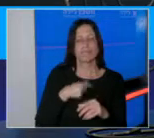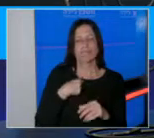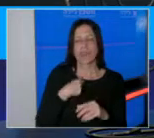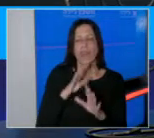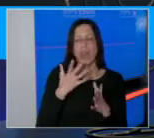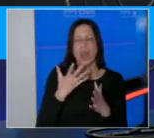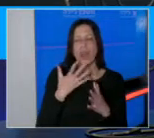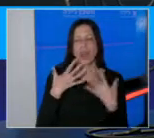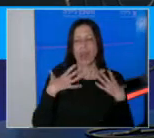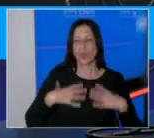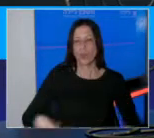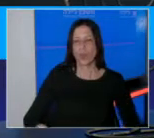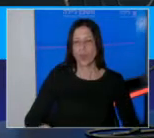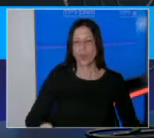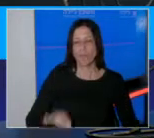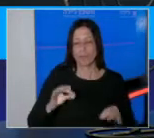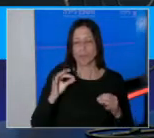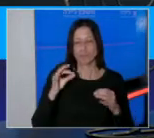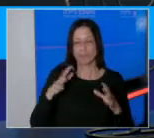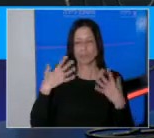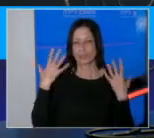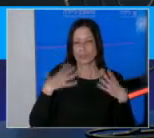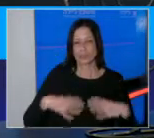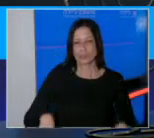כאילו, מהסערות פה עד הרגליים.